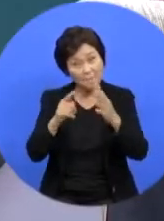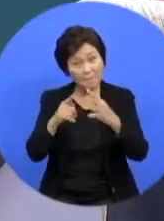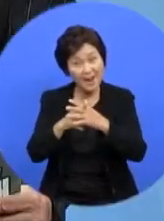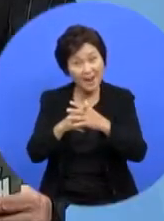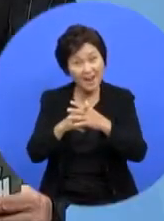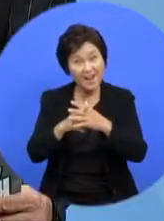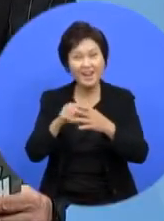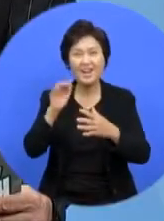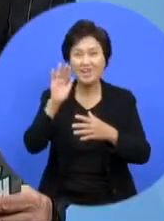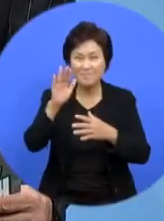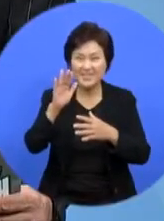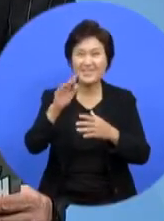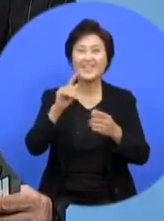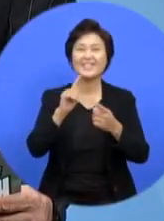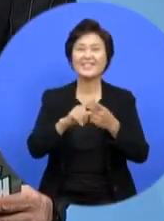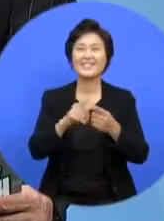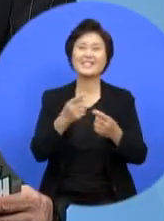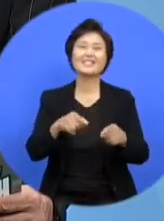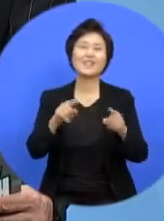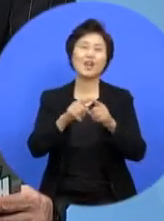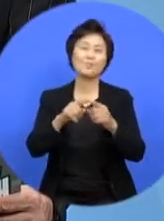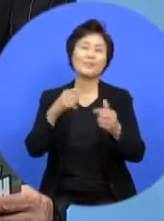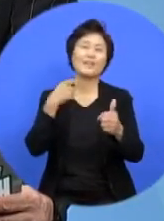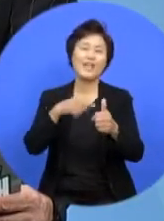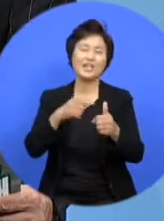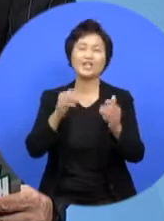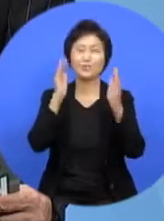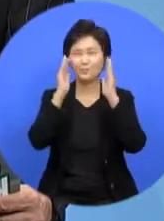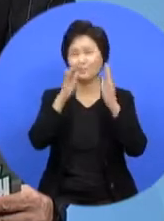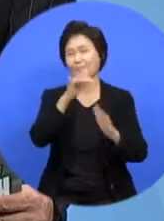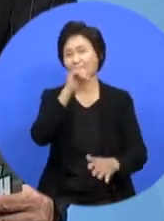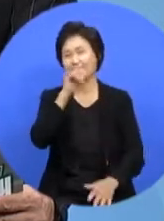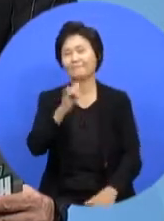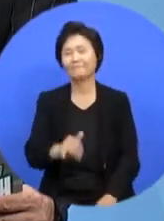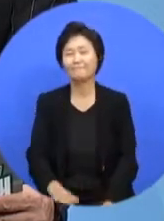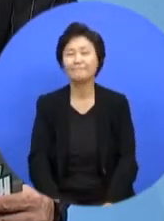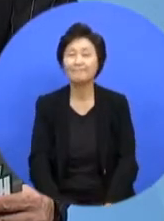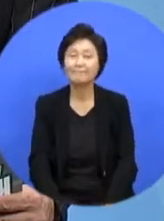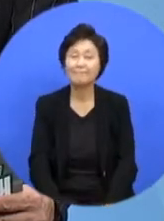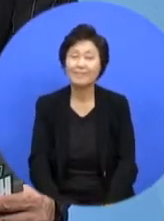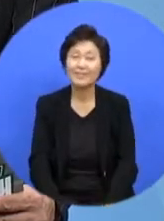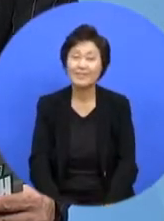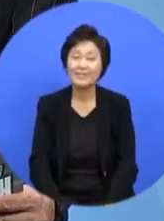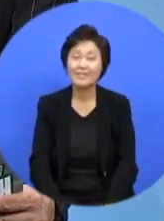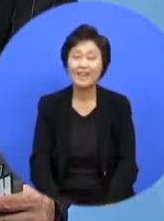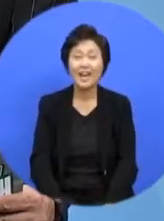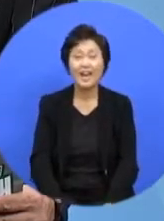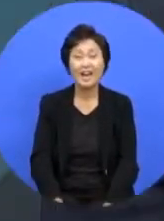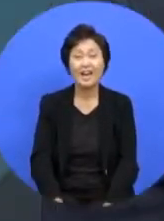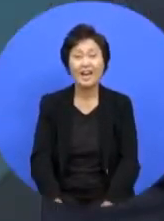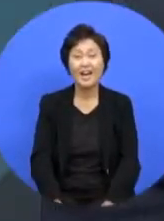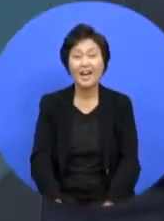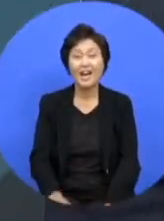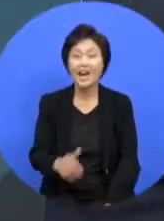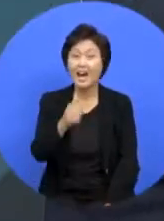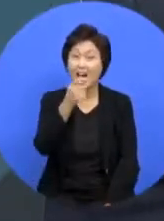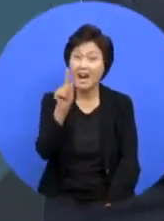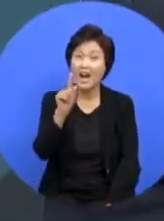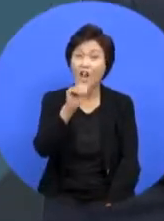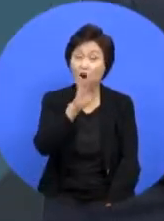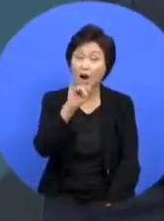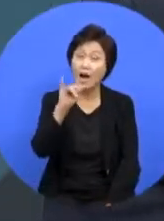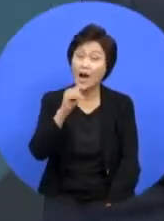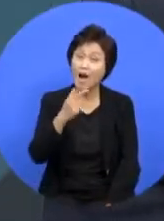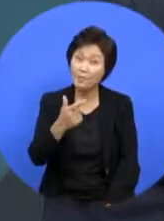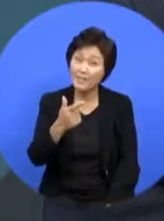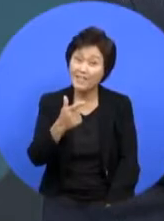그래요. 하빈이 아니 하빈이는 근데 고1 같지가 않고 더 이렇게 뭔가 성숙미가 또 있어서